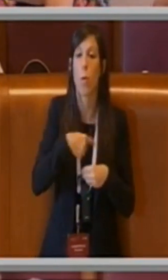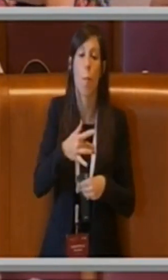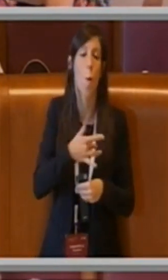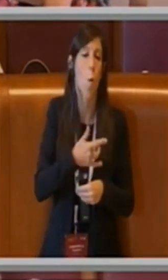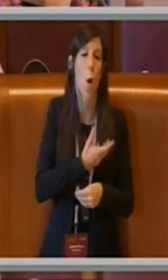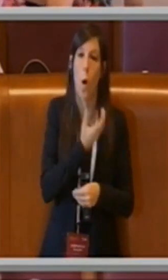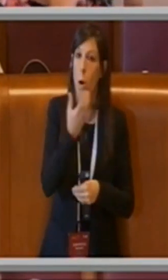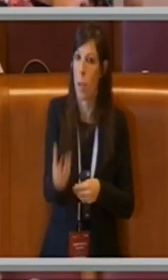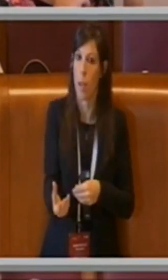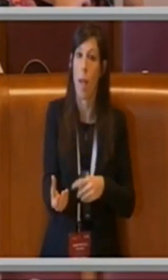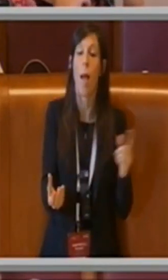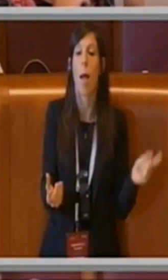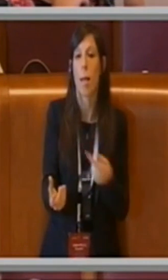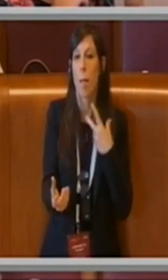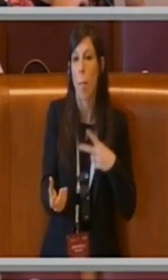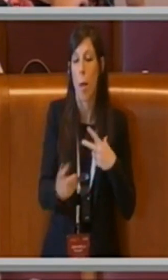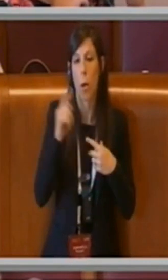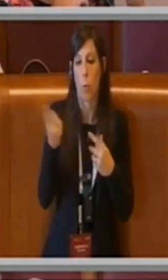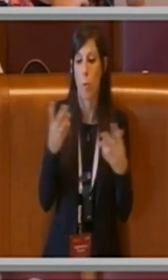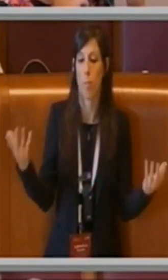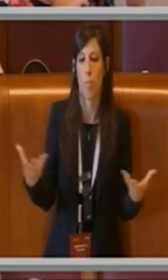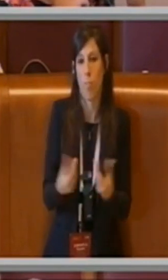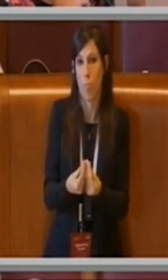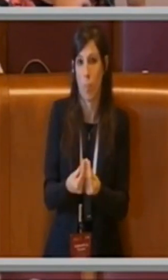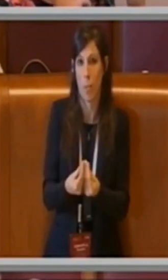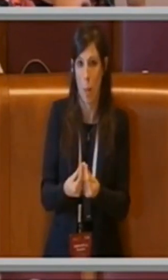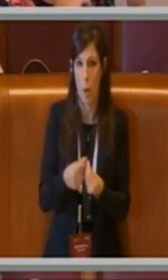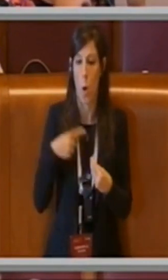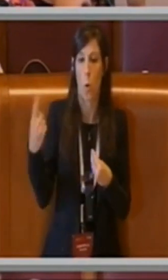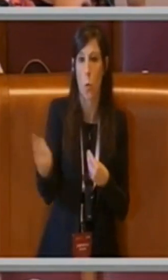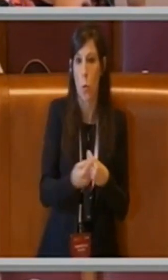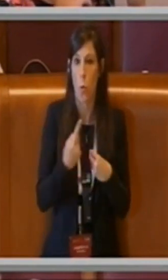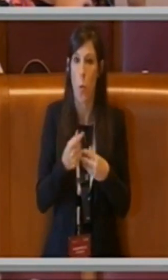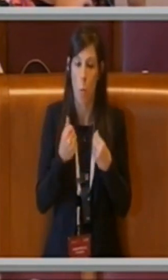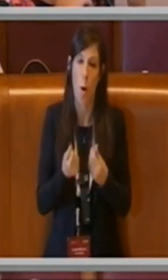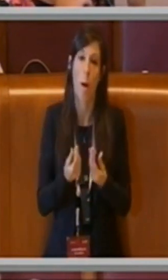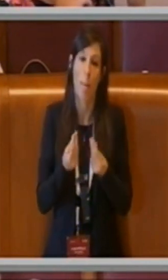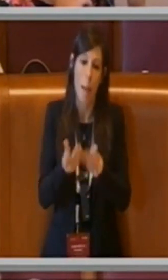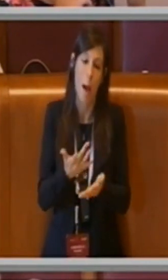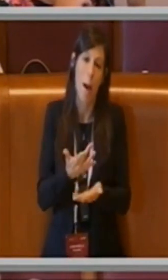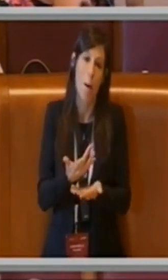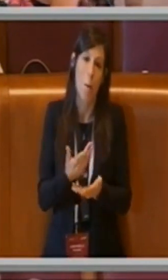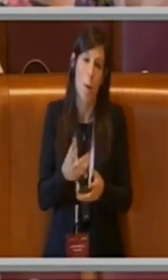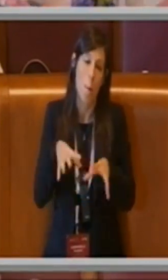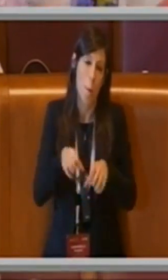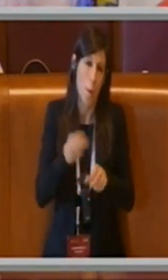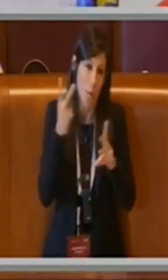e spero che loro facciano lo stesso nell'interesse della città. Grazie.